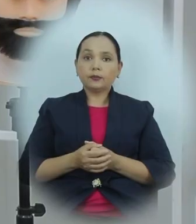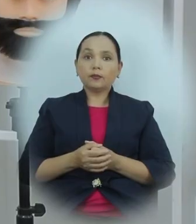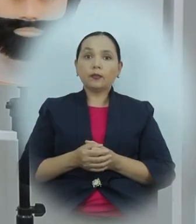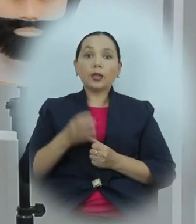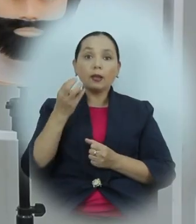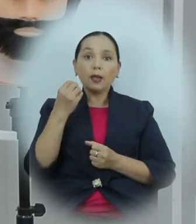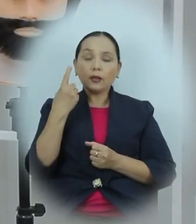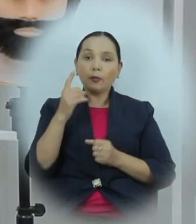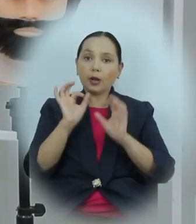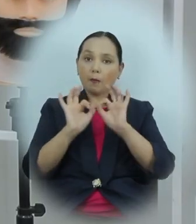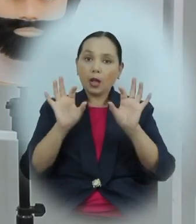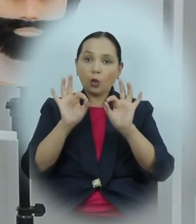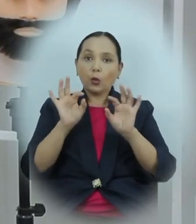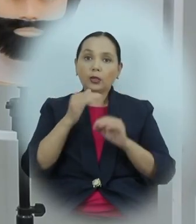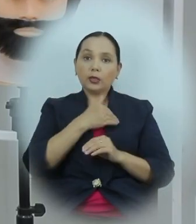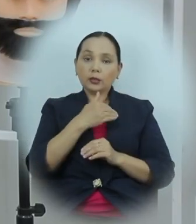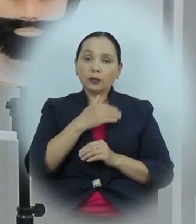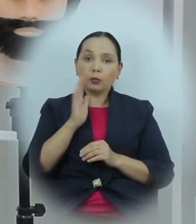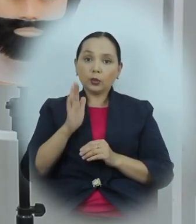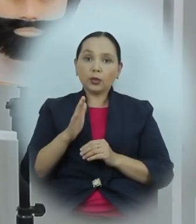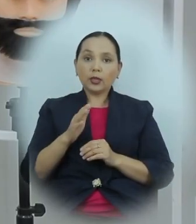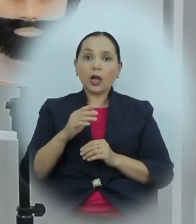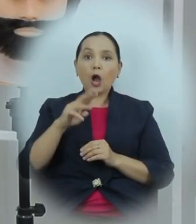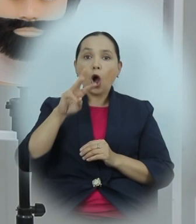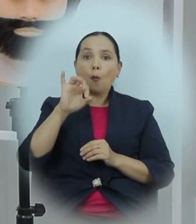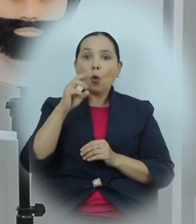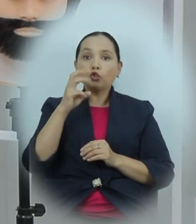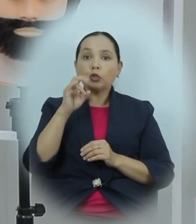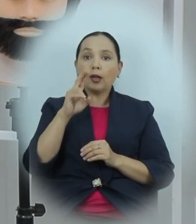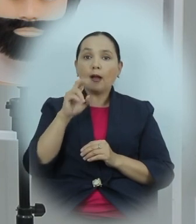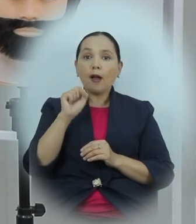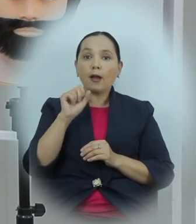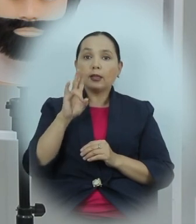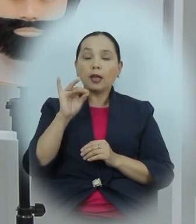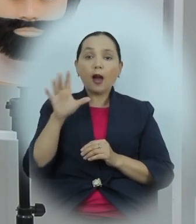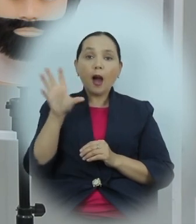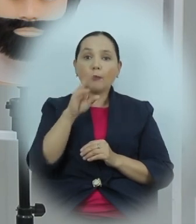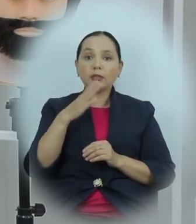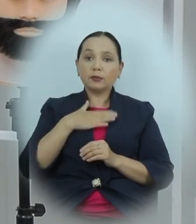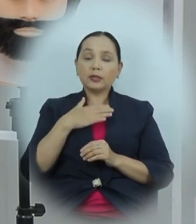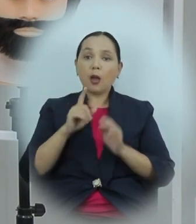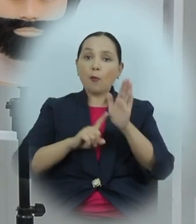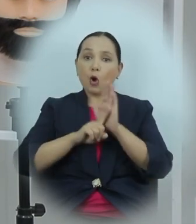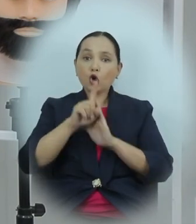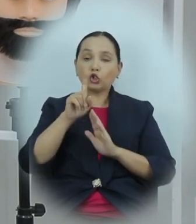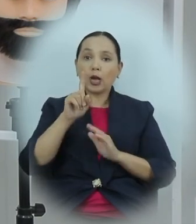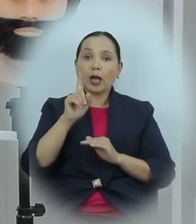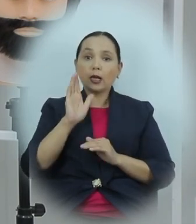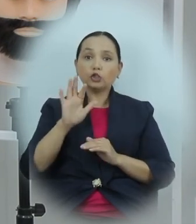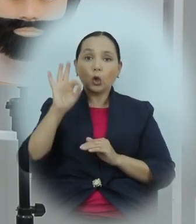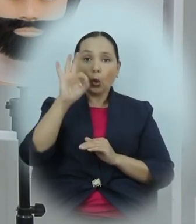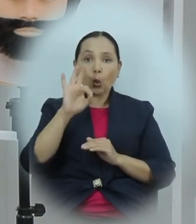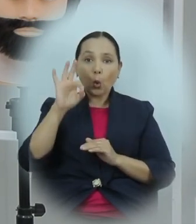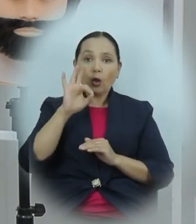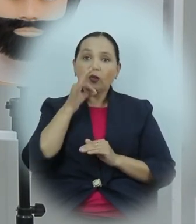Yana bir ma'lumot eslatib o'taman. Mashinkalar hammasi, ya'ni biz ham tilimizda aytamiz, boshlang'ich, ya'ni ter